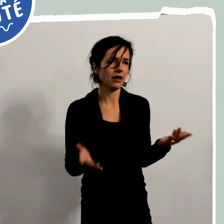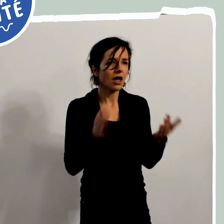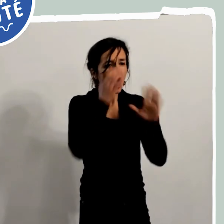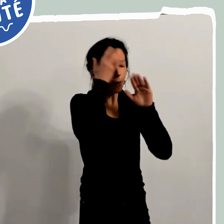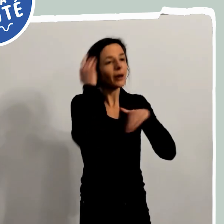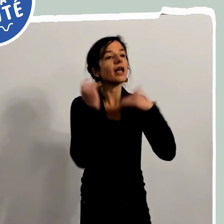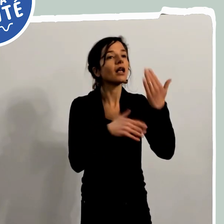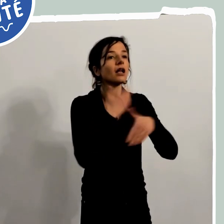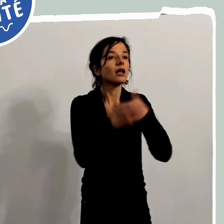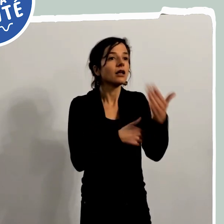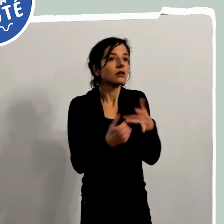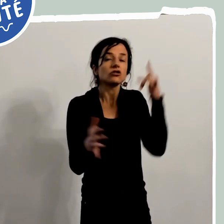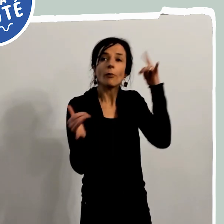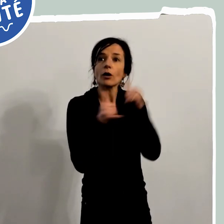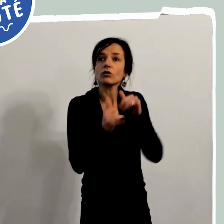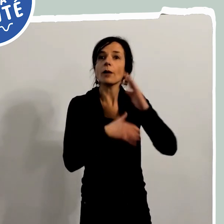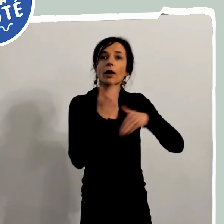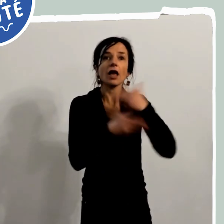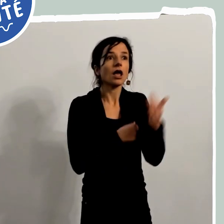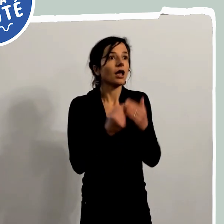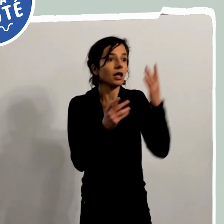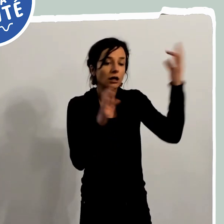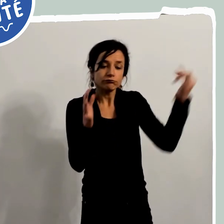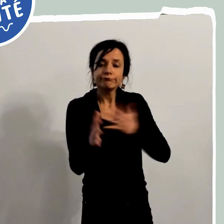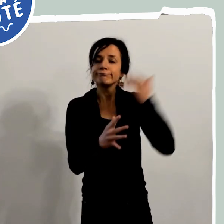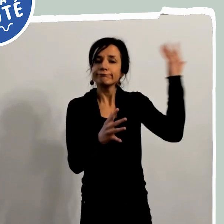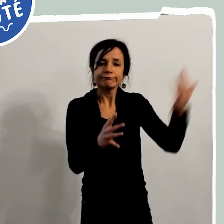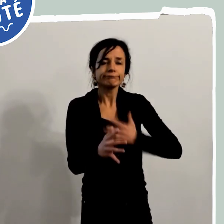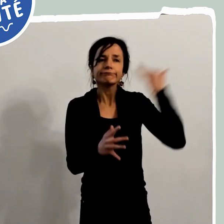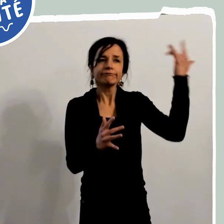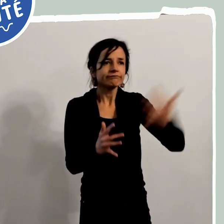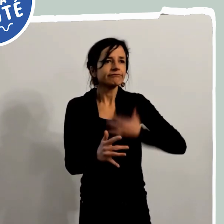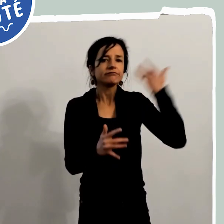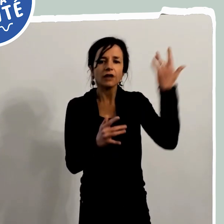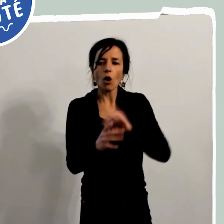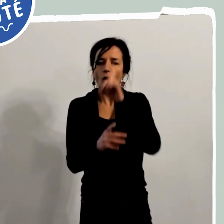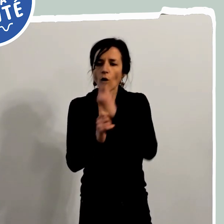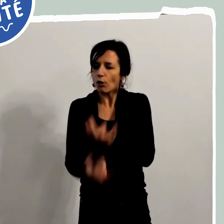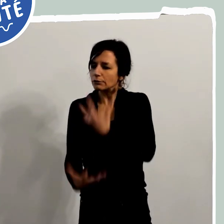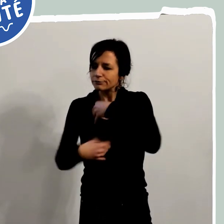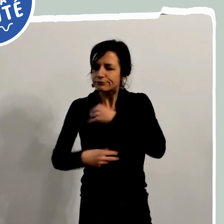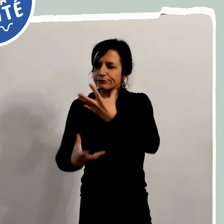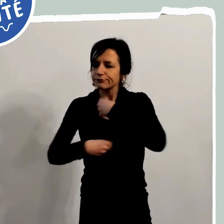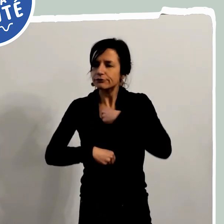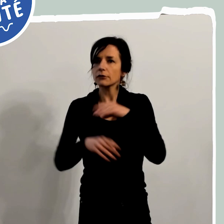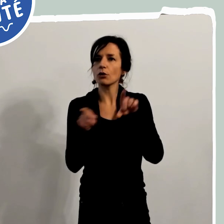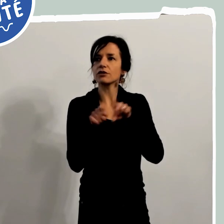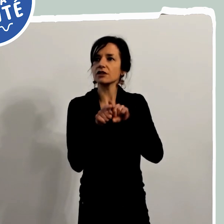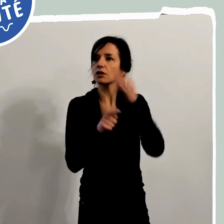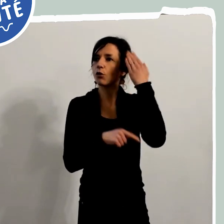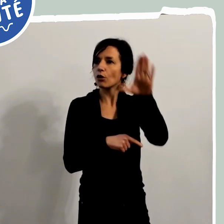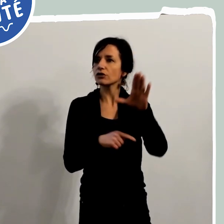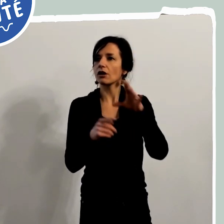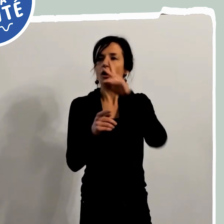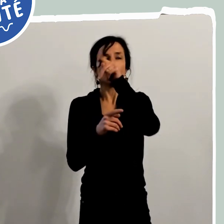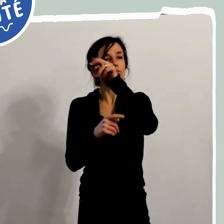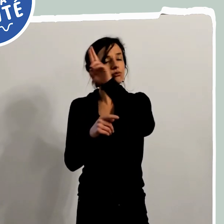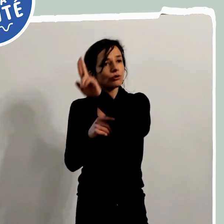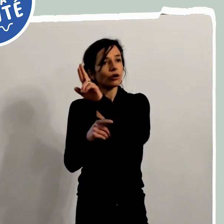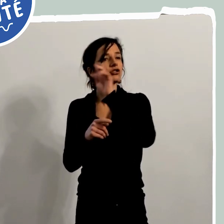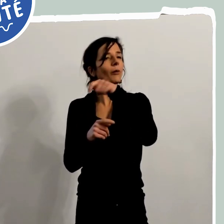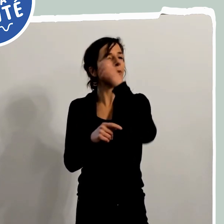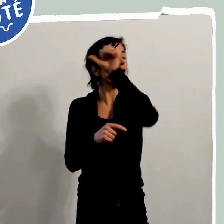après il y a une jachère, et pendant ce temps-là, vous l'avez dit, les phtalates ils passent, 12 mètres, l'eau elle passe. Il y a le cénomanien qui est